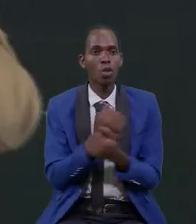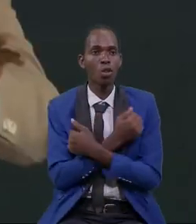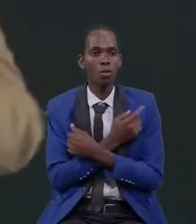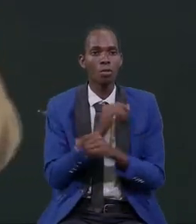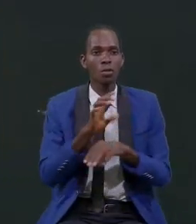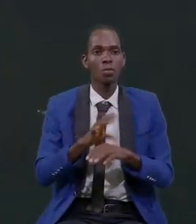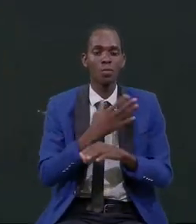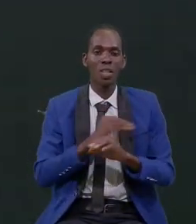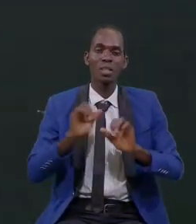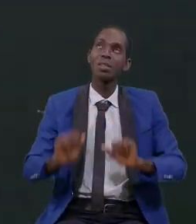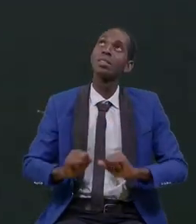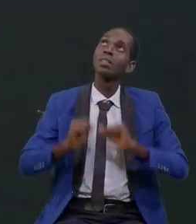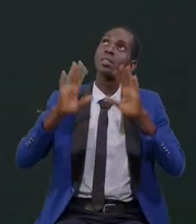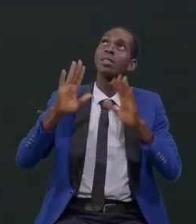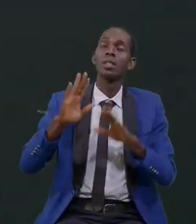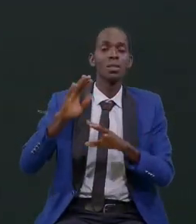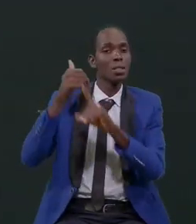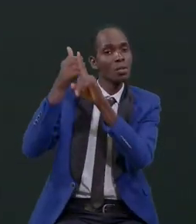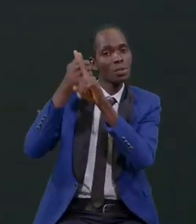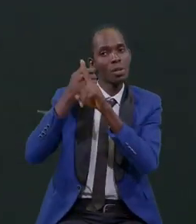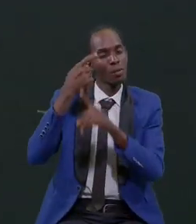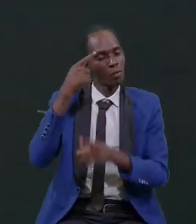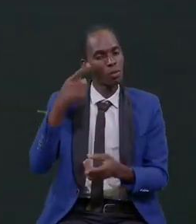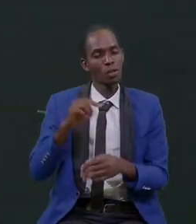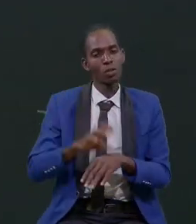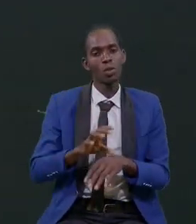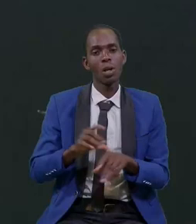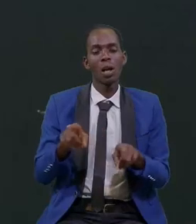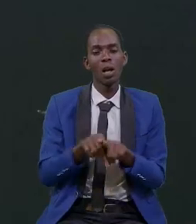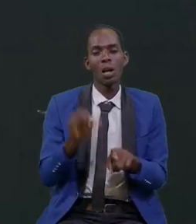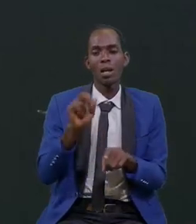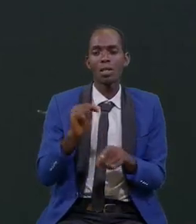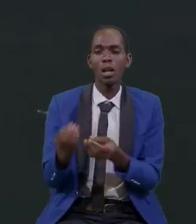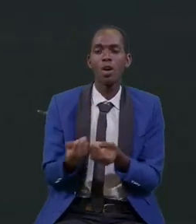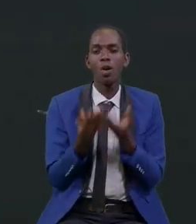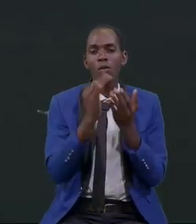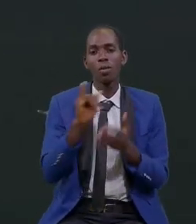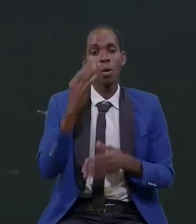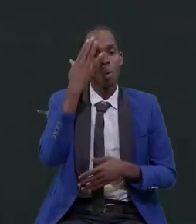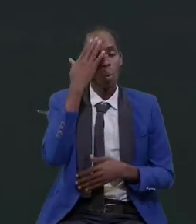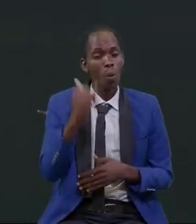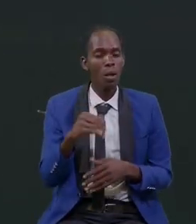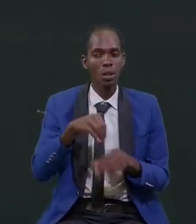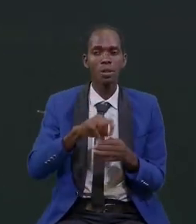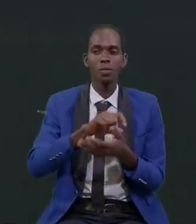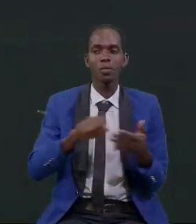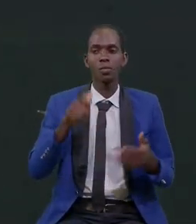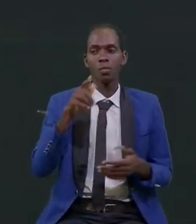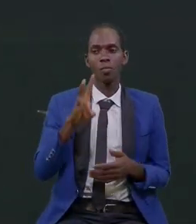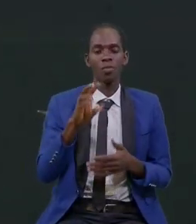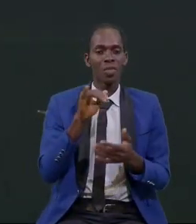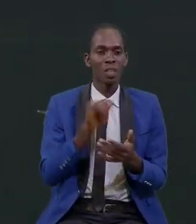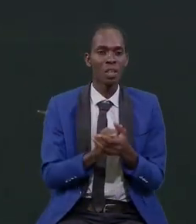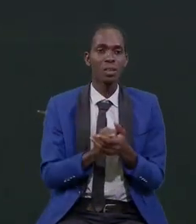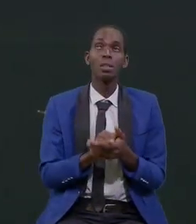elle. Il s'est livré lui-même comme offrande. Pourquoi? Verset 26. Afin